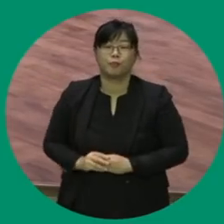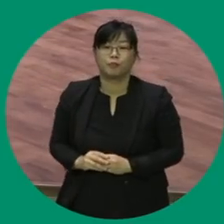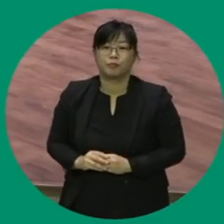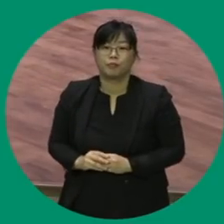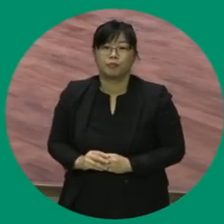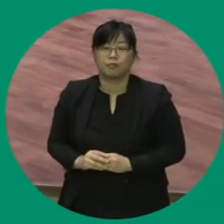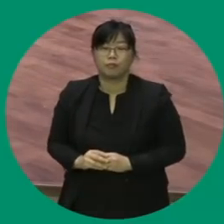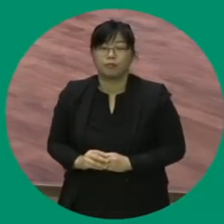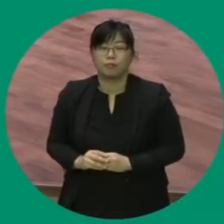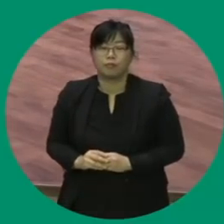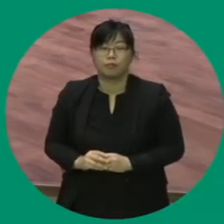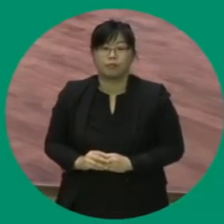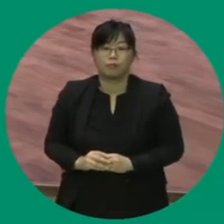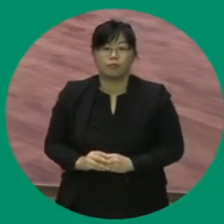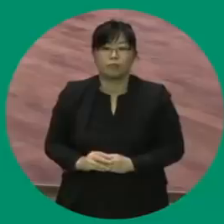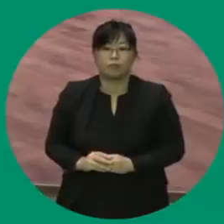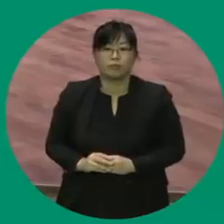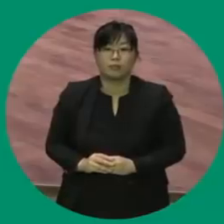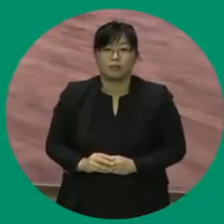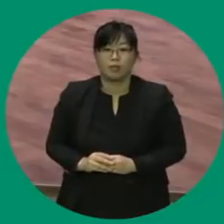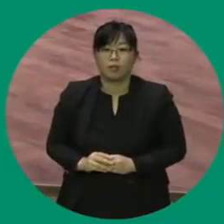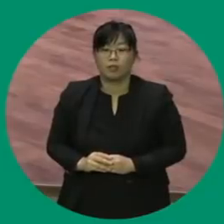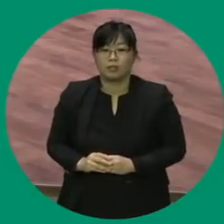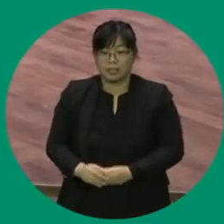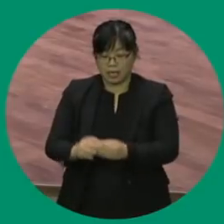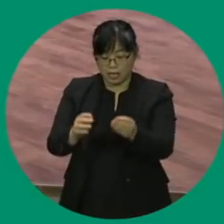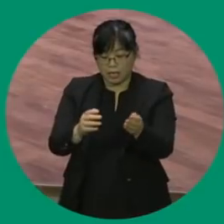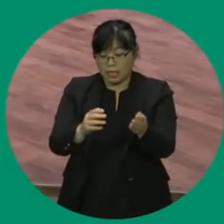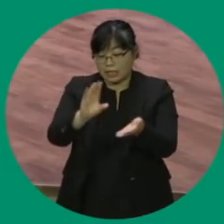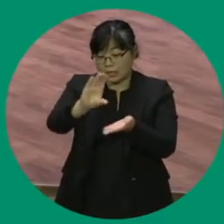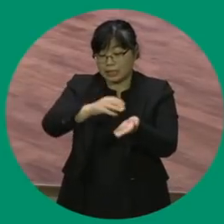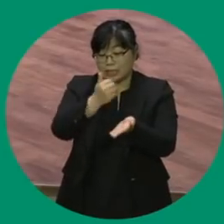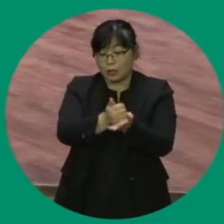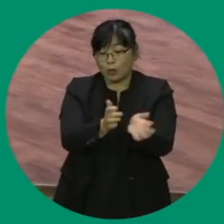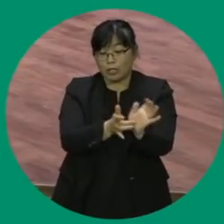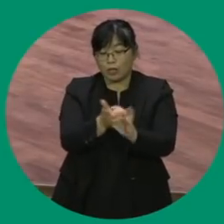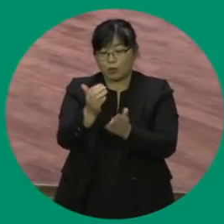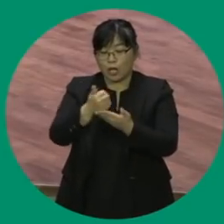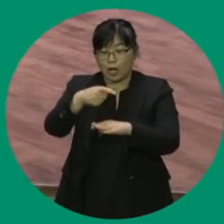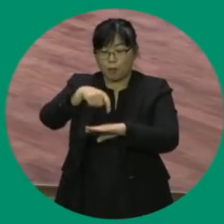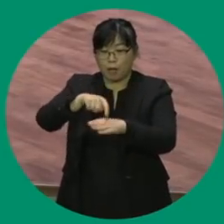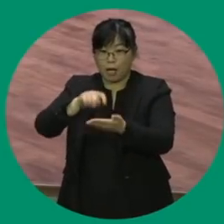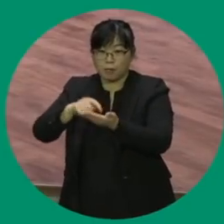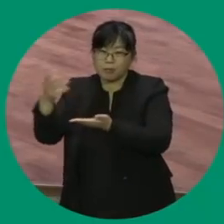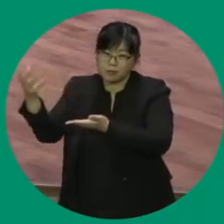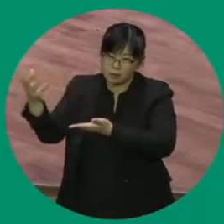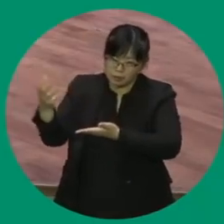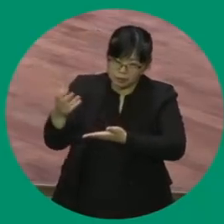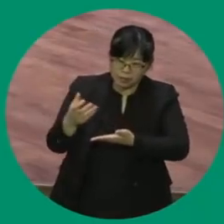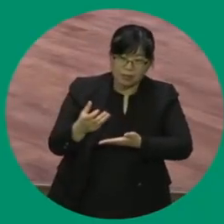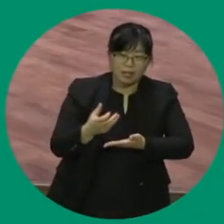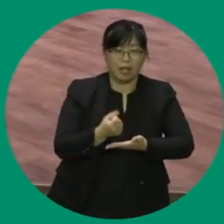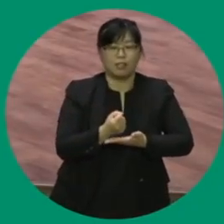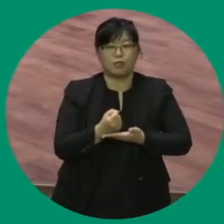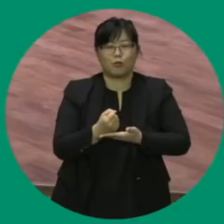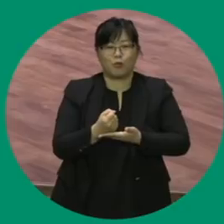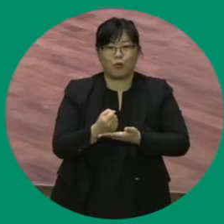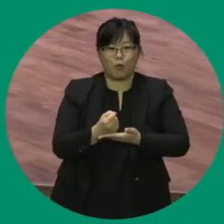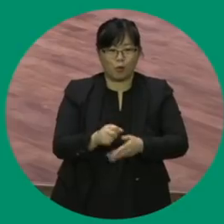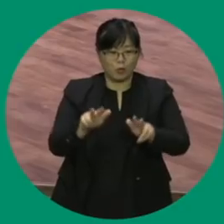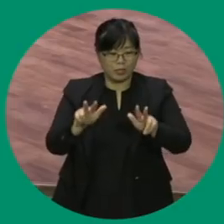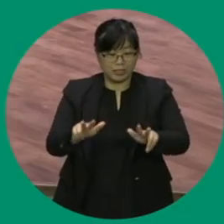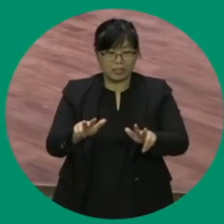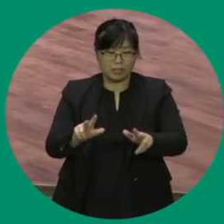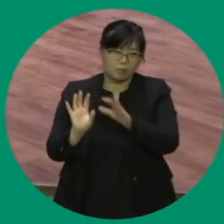바랍니다. 그리스도 예수의 마음을 품은 제자들의 복음, 후대 선교를 위한 237 서밋 헌금 작정이